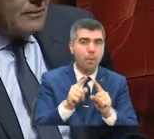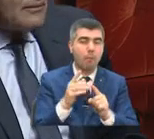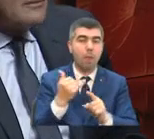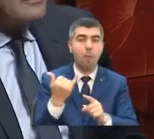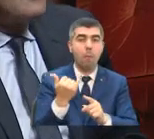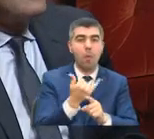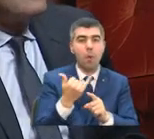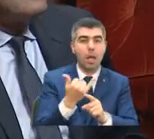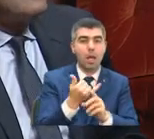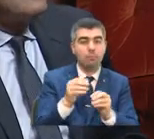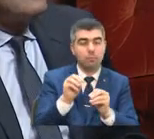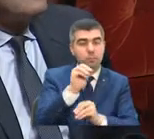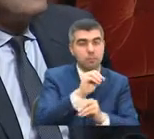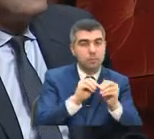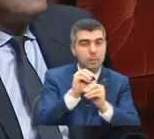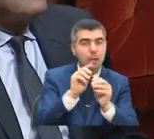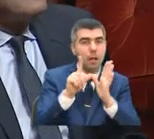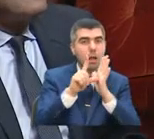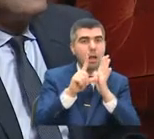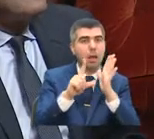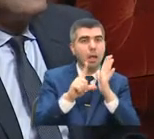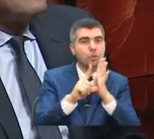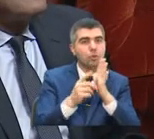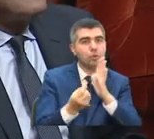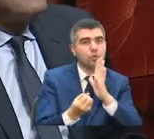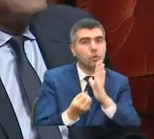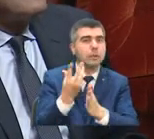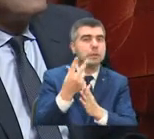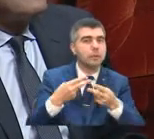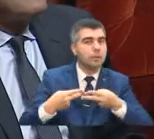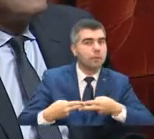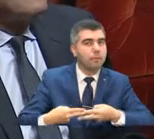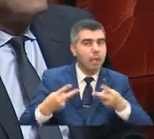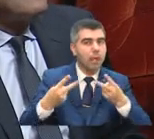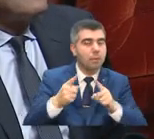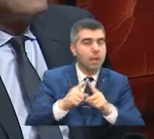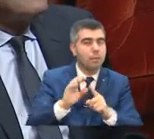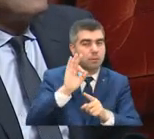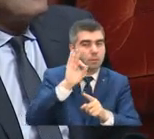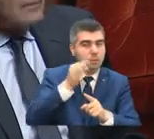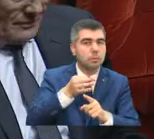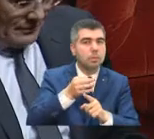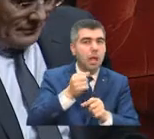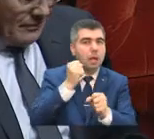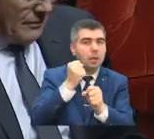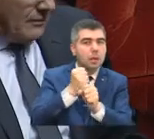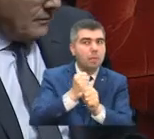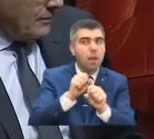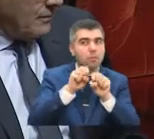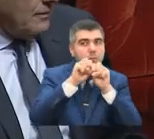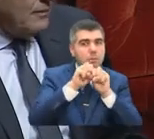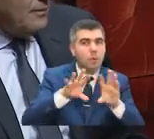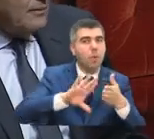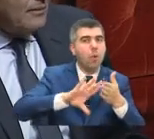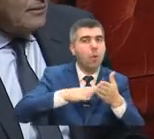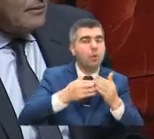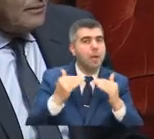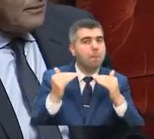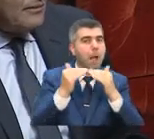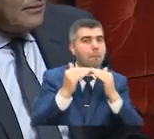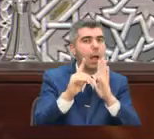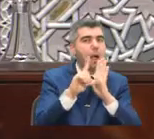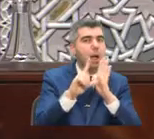مراجعة هذا المرسوم ديال التعيين في المناصب العليا باش يكون أكثر إعمالا وتطبيقا للأحكام ديال الدستور. وشكرا.